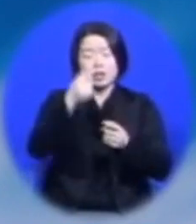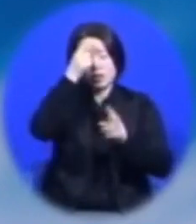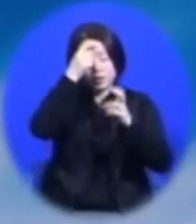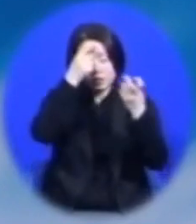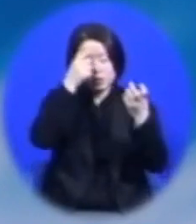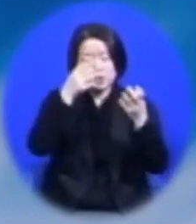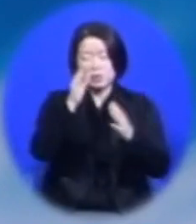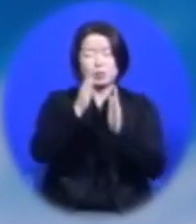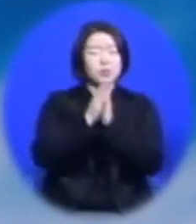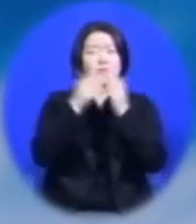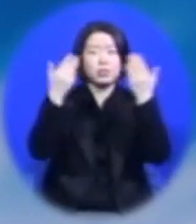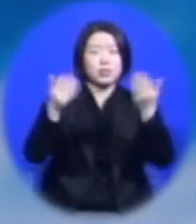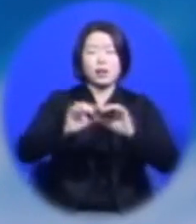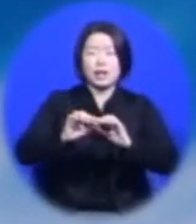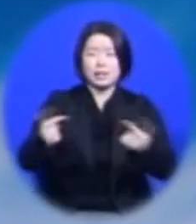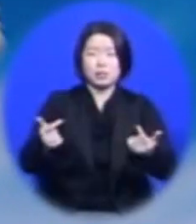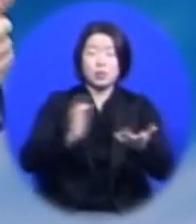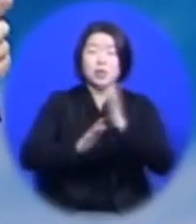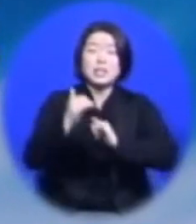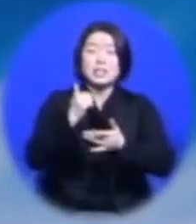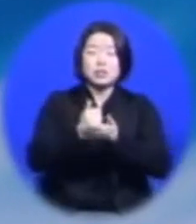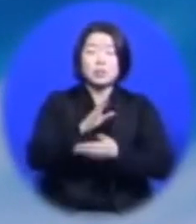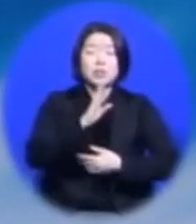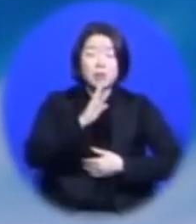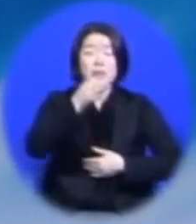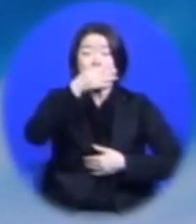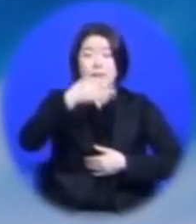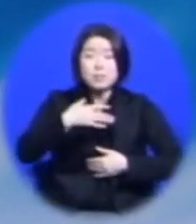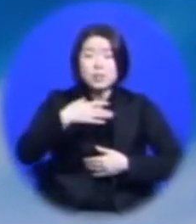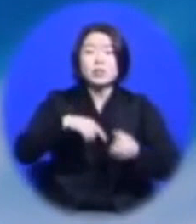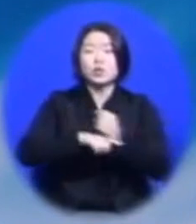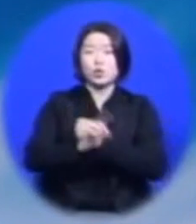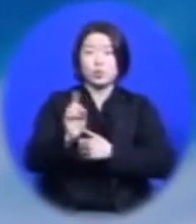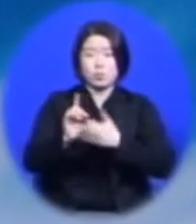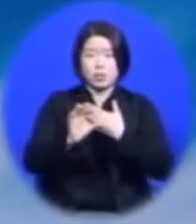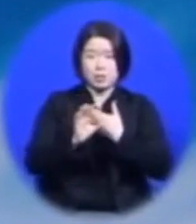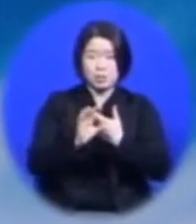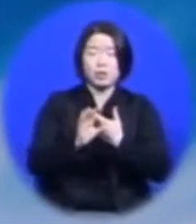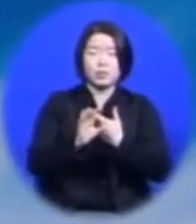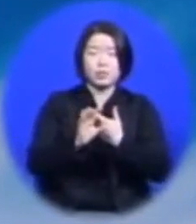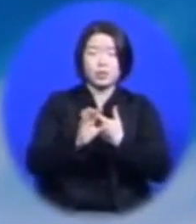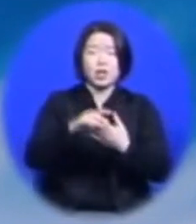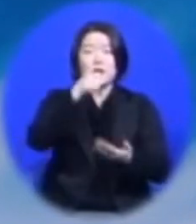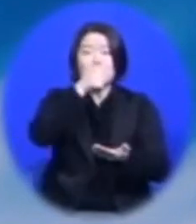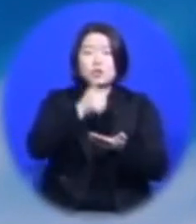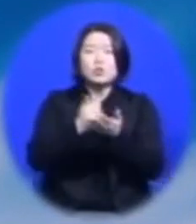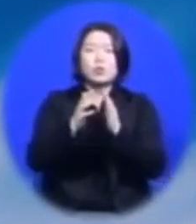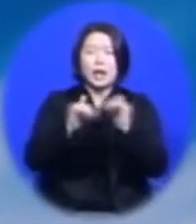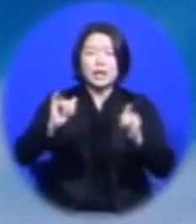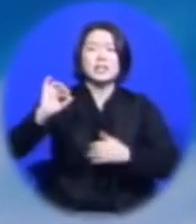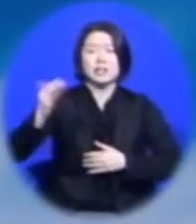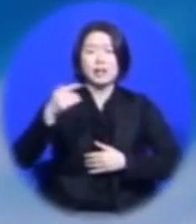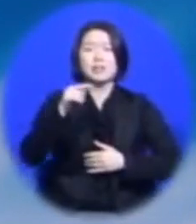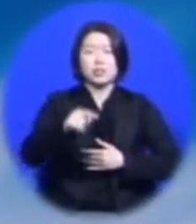아니고 예수님이 정말 힘들어하셨던 것은 죄인이 되는